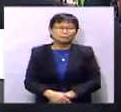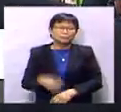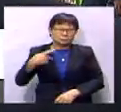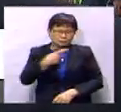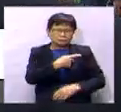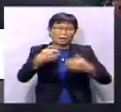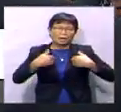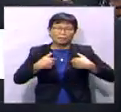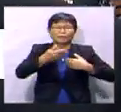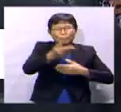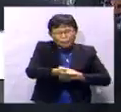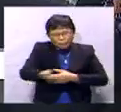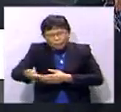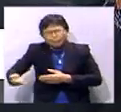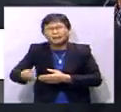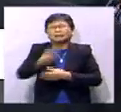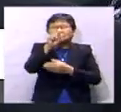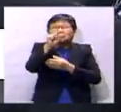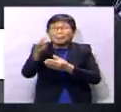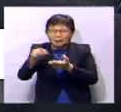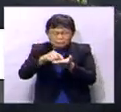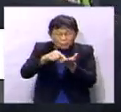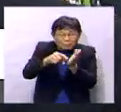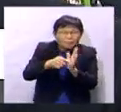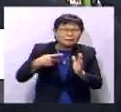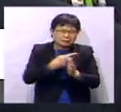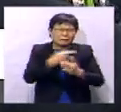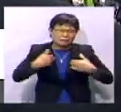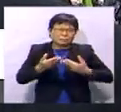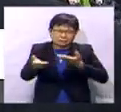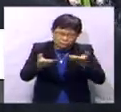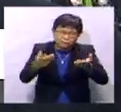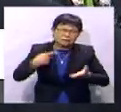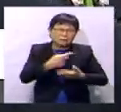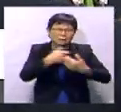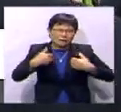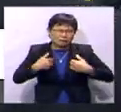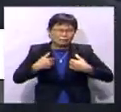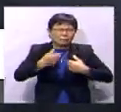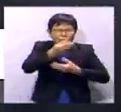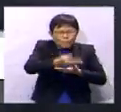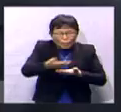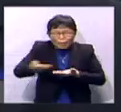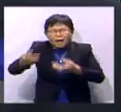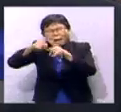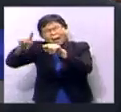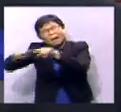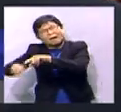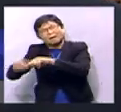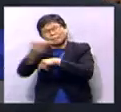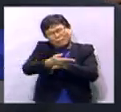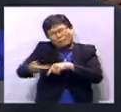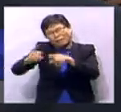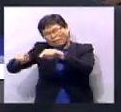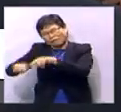Kita ada spare part, kita ada servis. Dengan kita ada aksesori lain-lain,